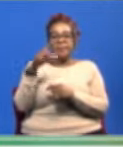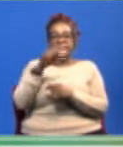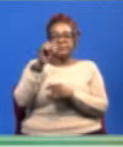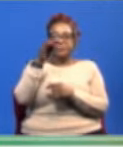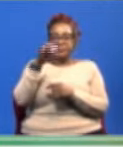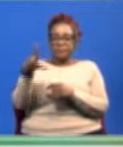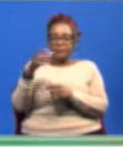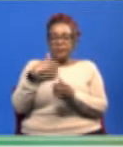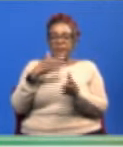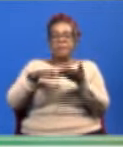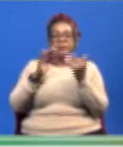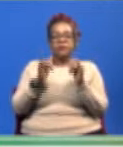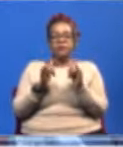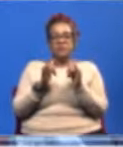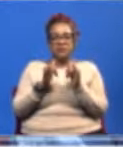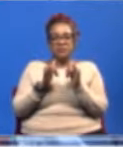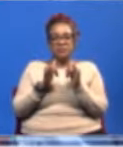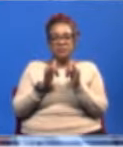Kudaka na mengi.